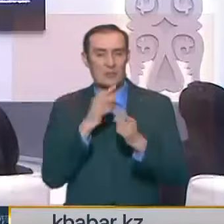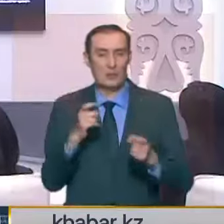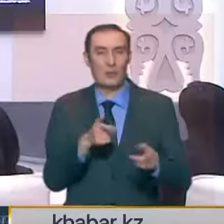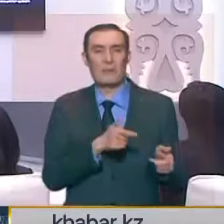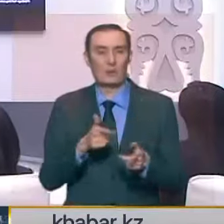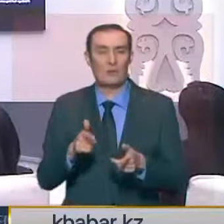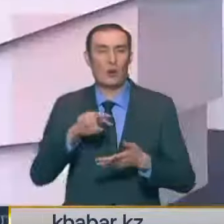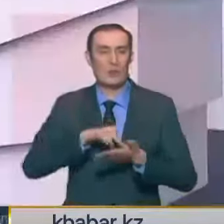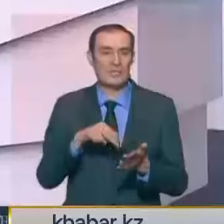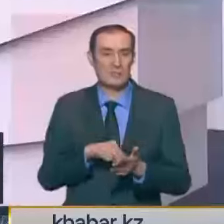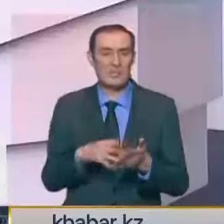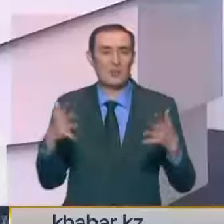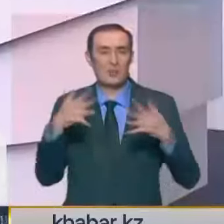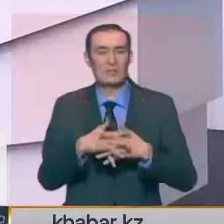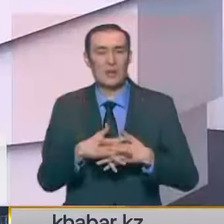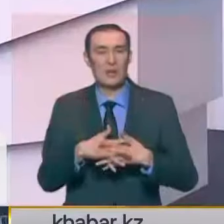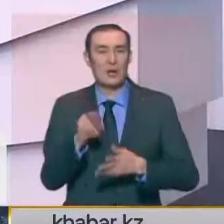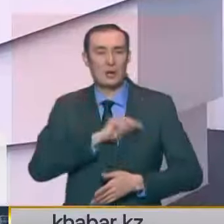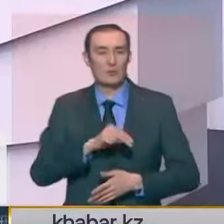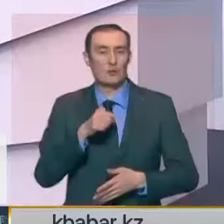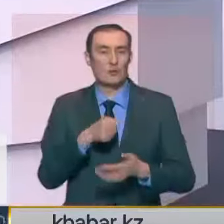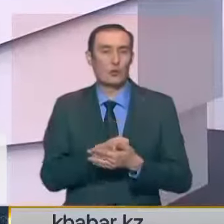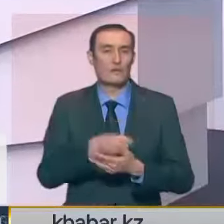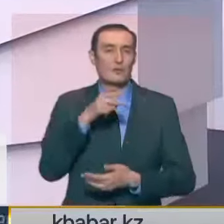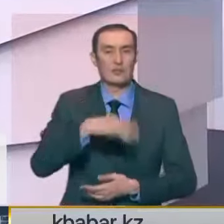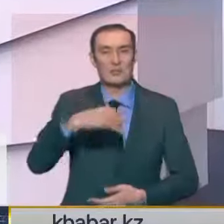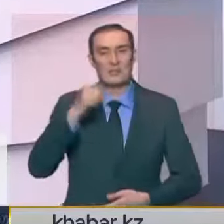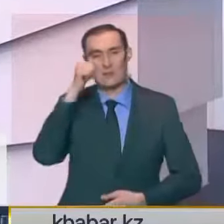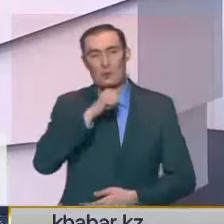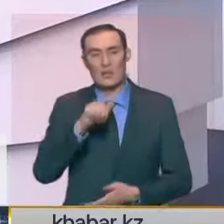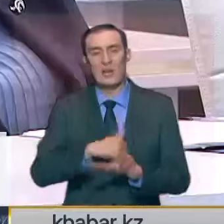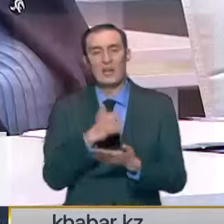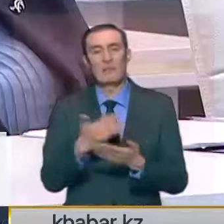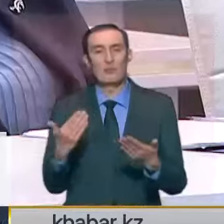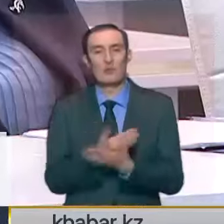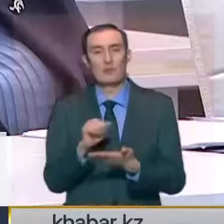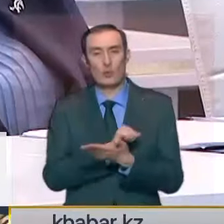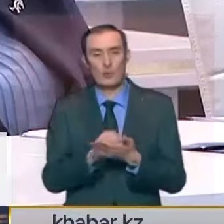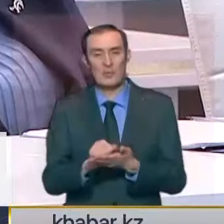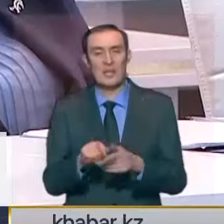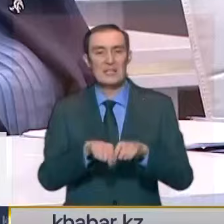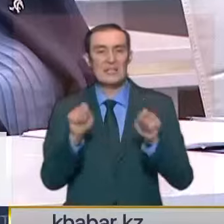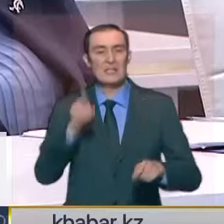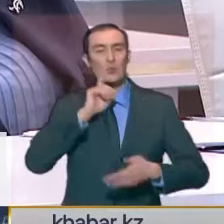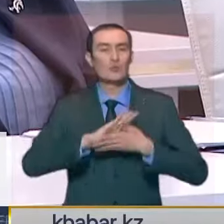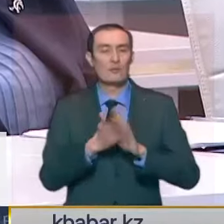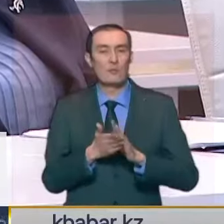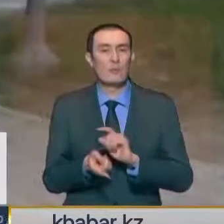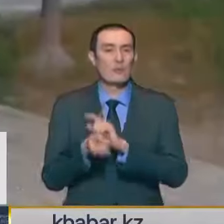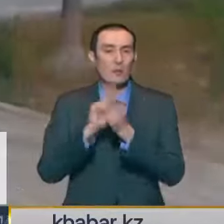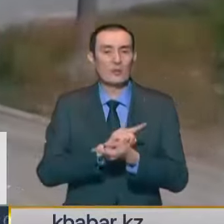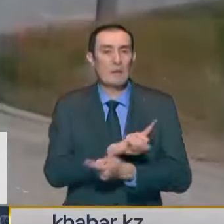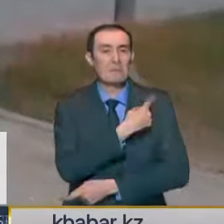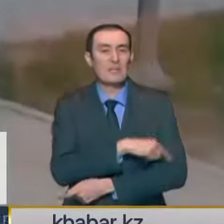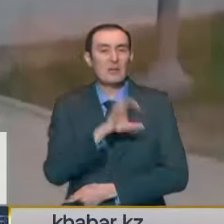о разработанной концепции инклюзивной политики до 2030 года главным новшеством документа является создание условий по переходу от